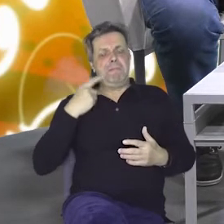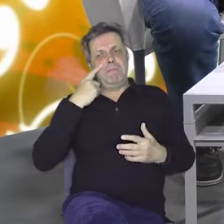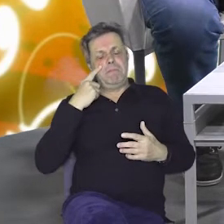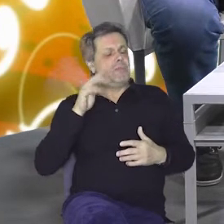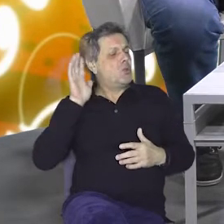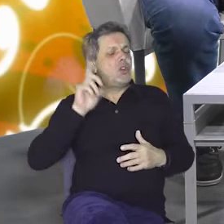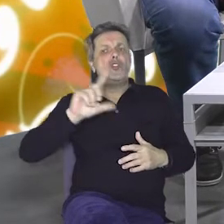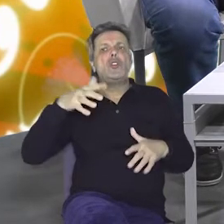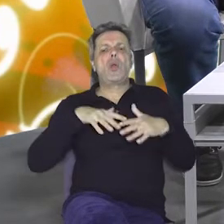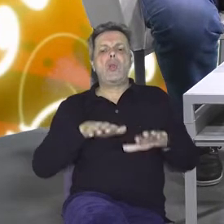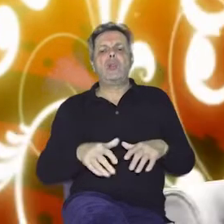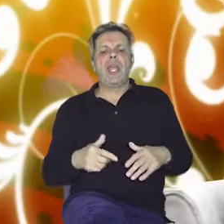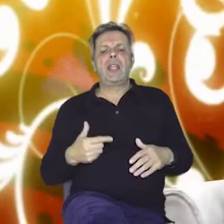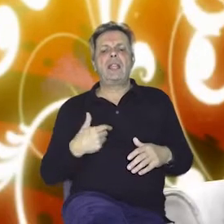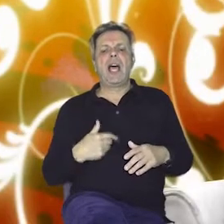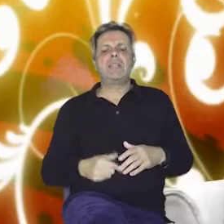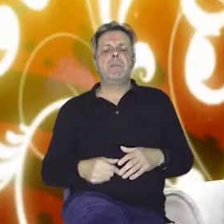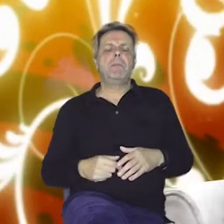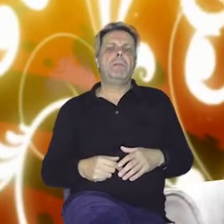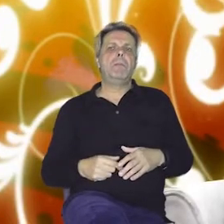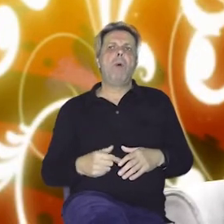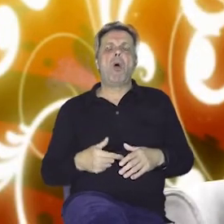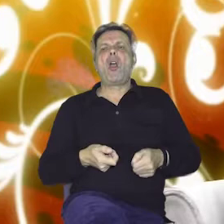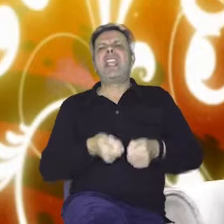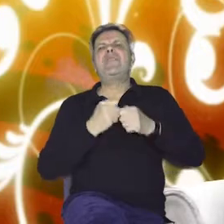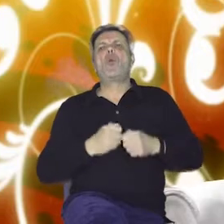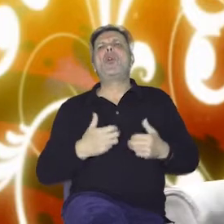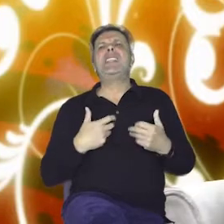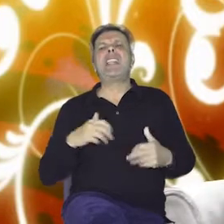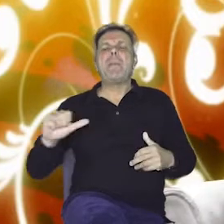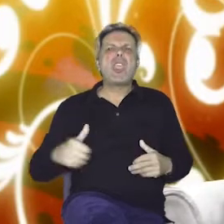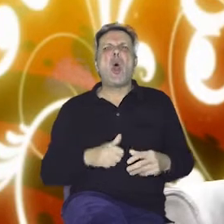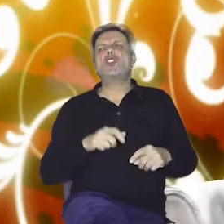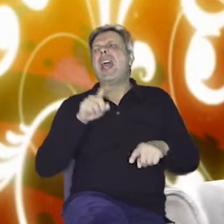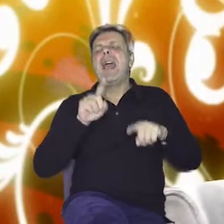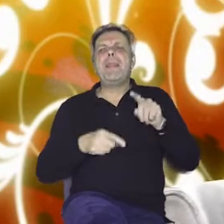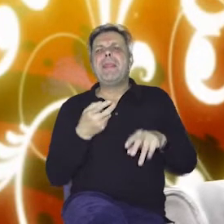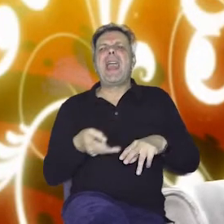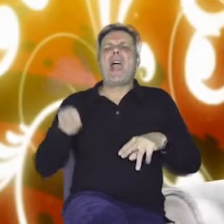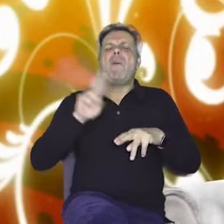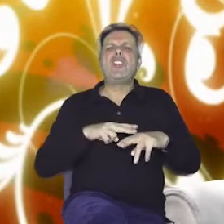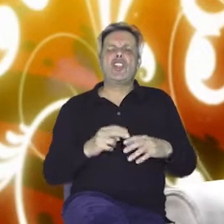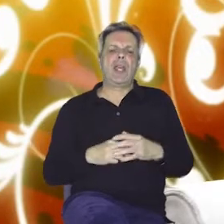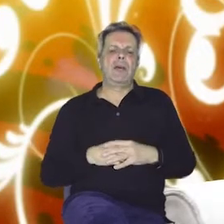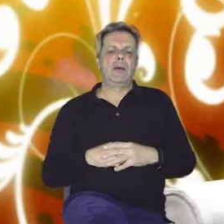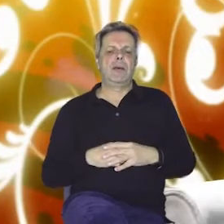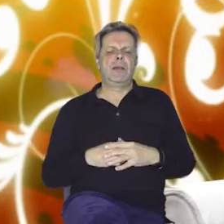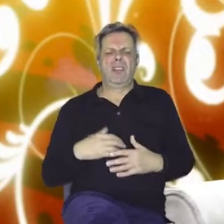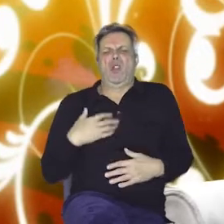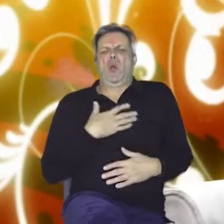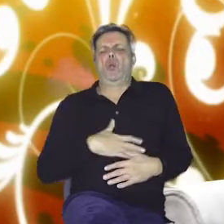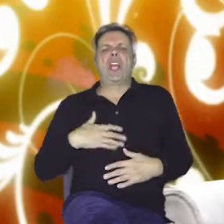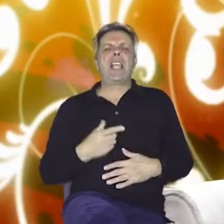druge ljude, da smo kao neko izvukli iz sebe još nekakvog više užasa od